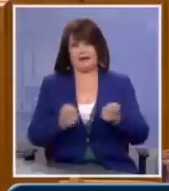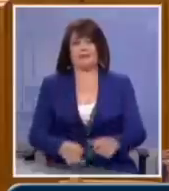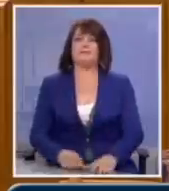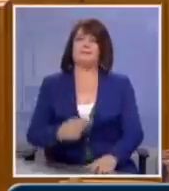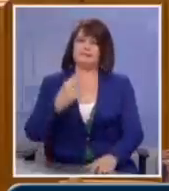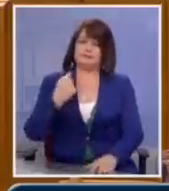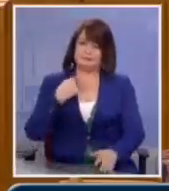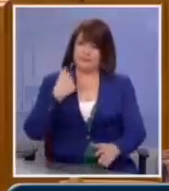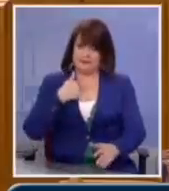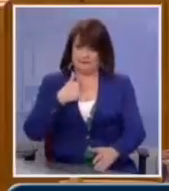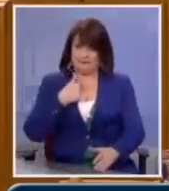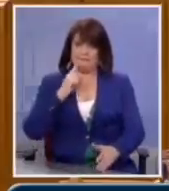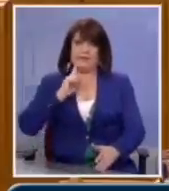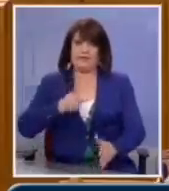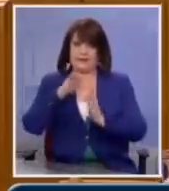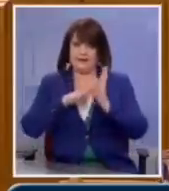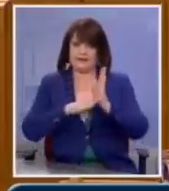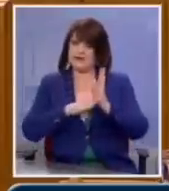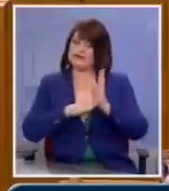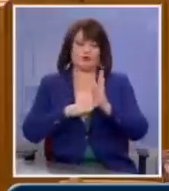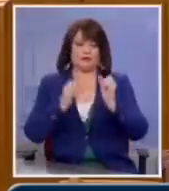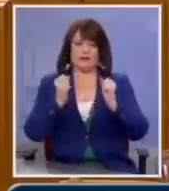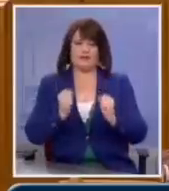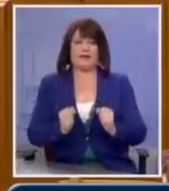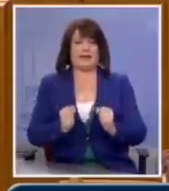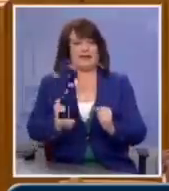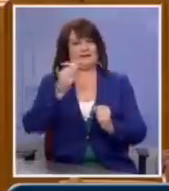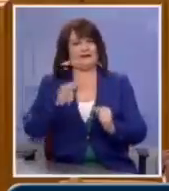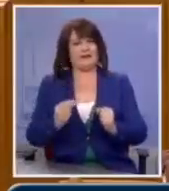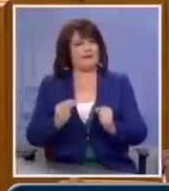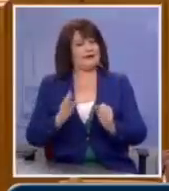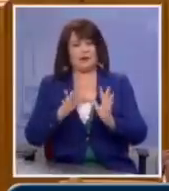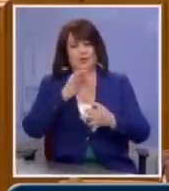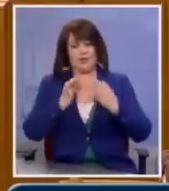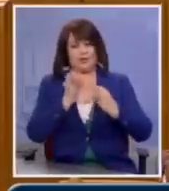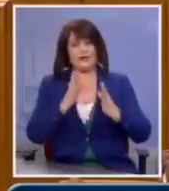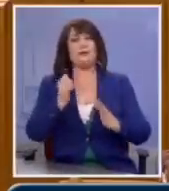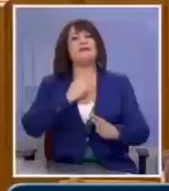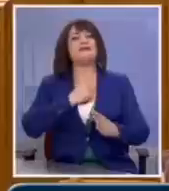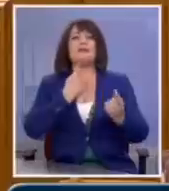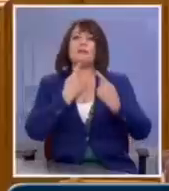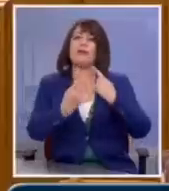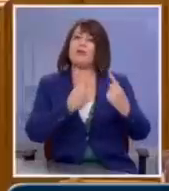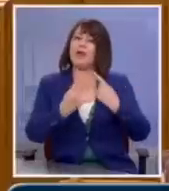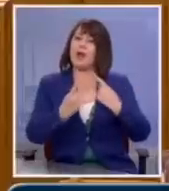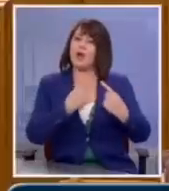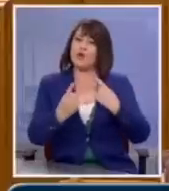στις διατάξεις, δεν παίρνουμε θέση πάνω σε αυτά τα ζητήματα. Θεωρούμε ότι ο διάλογος